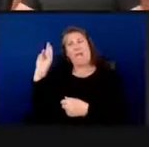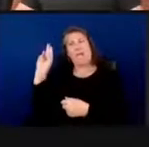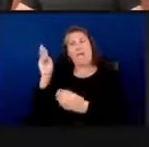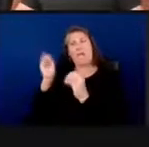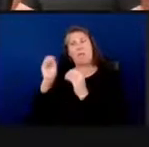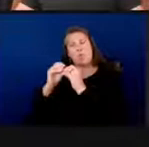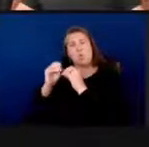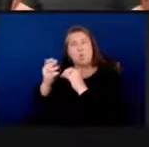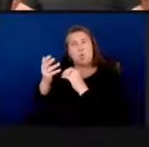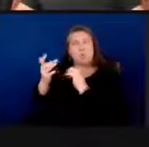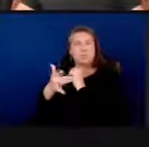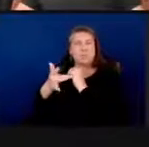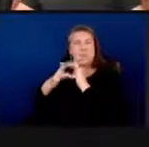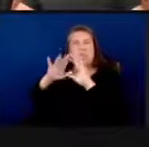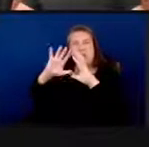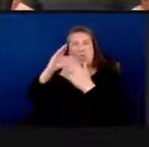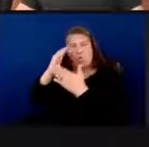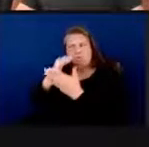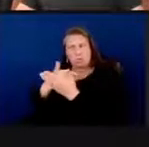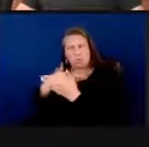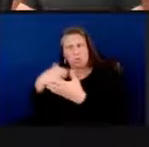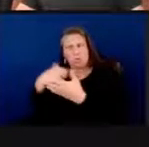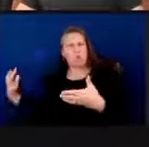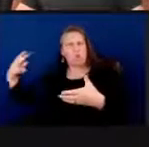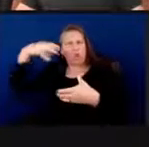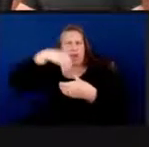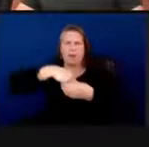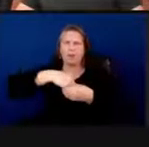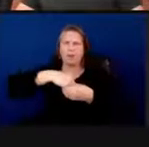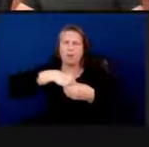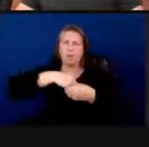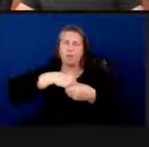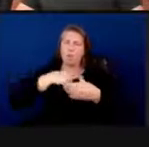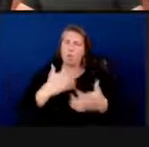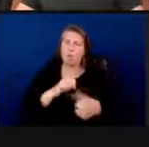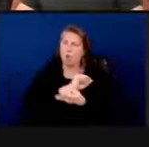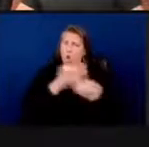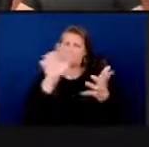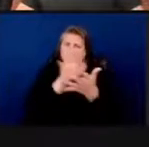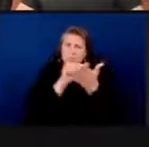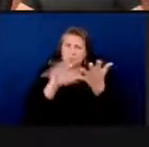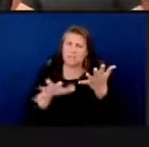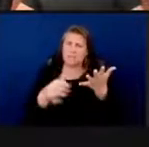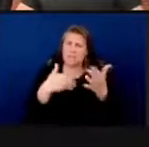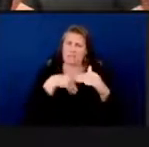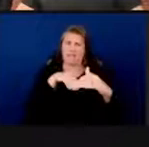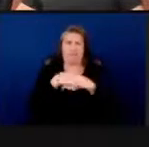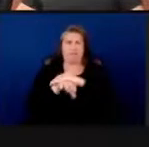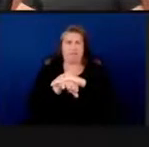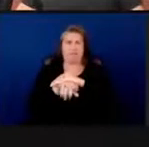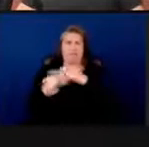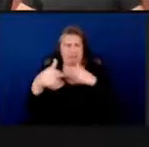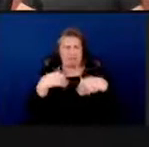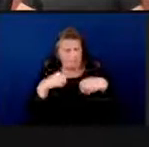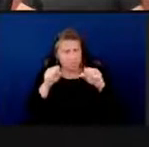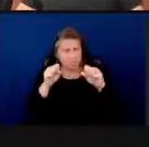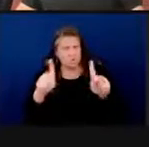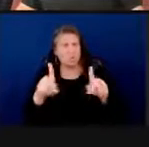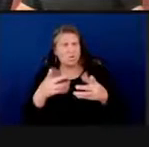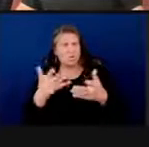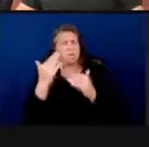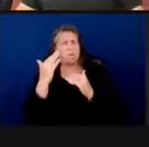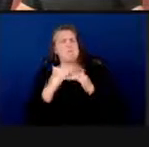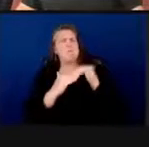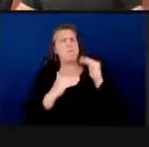ambapo wanapata mafunzo. Na tumehakikisha kuwa wanafunzi wetu